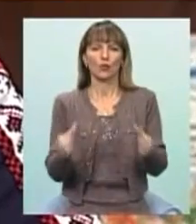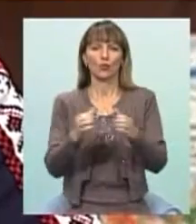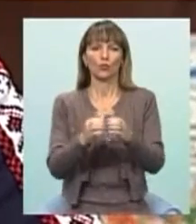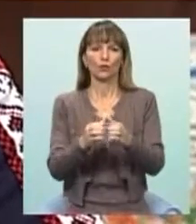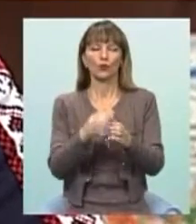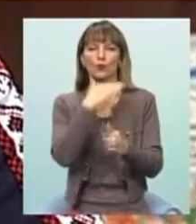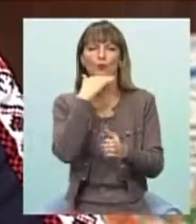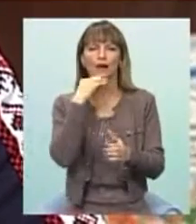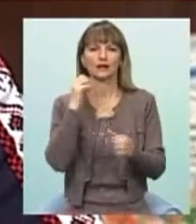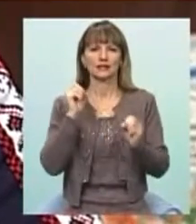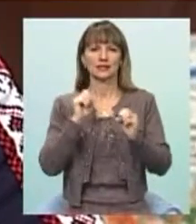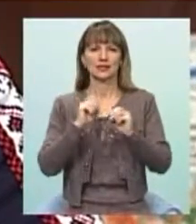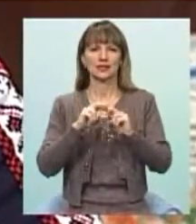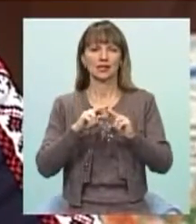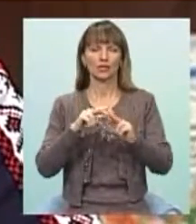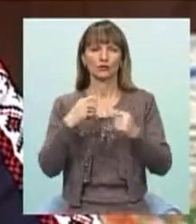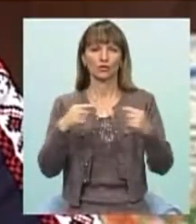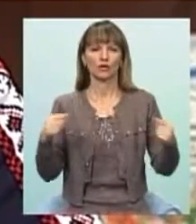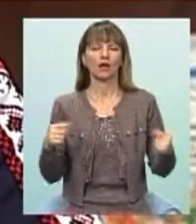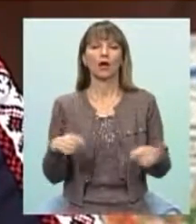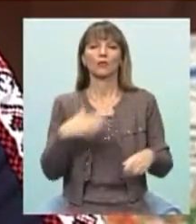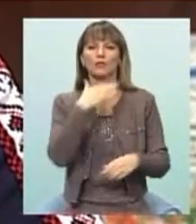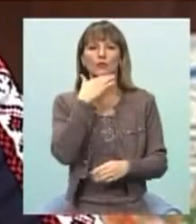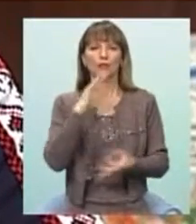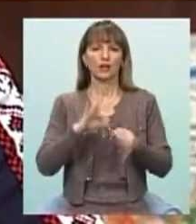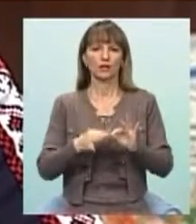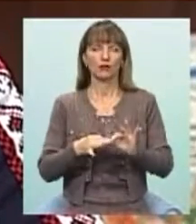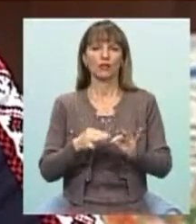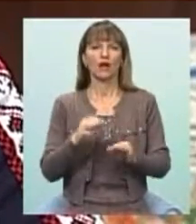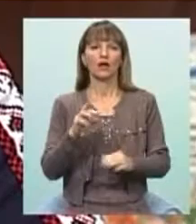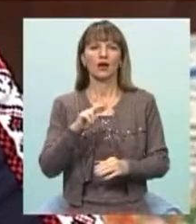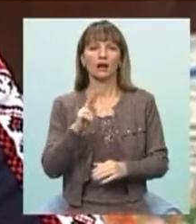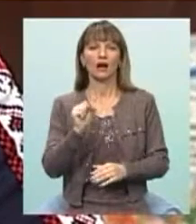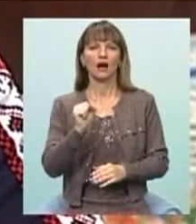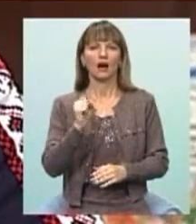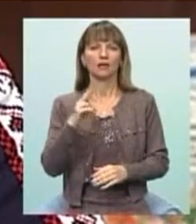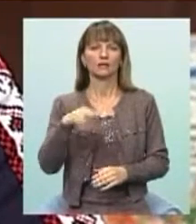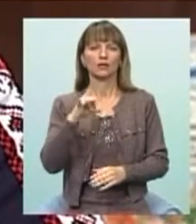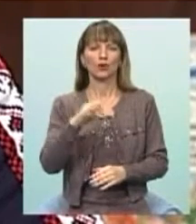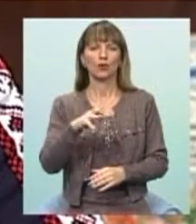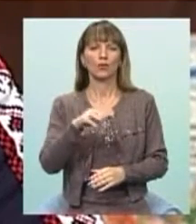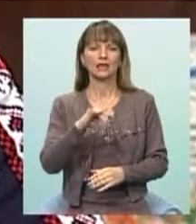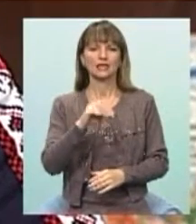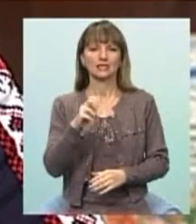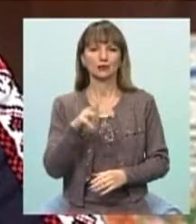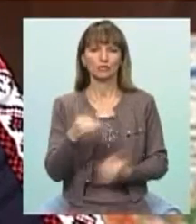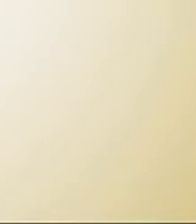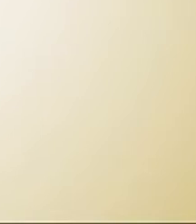ну, багато-багато зірочок. Ну, а докладніше про таке явище, як Андромедиди, ми зараз і дізнаємося.